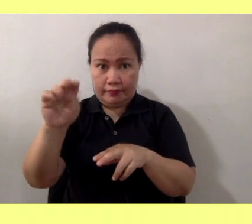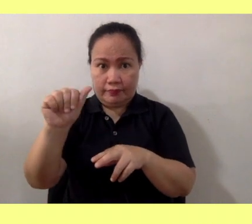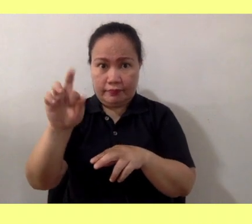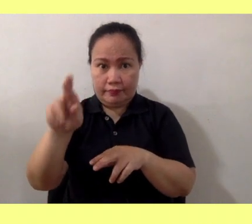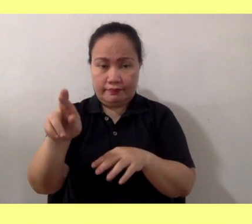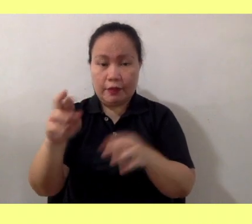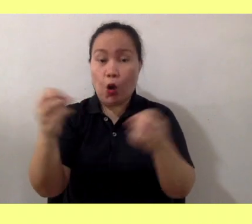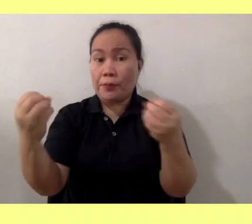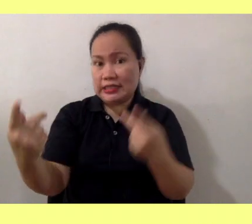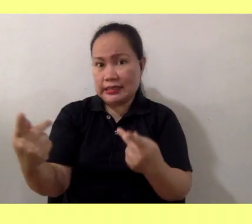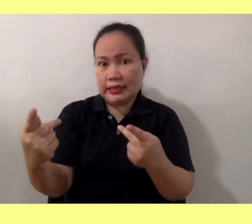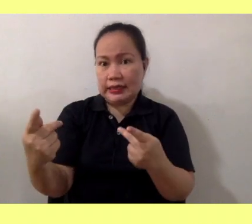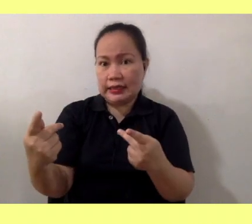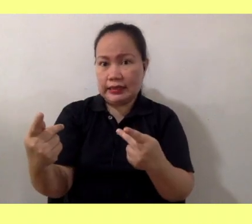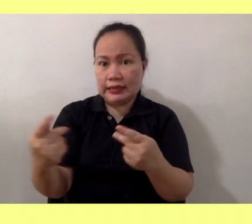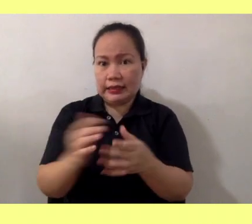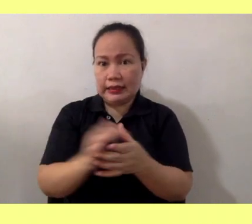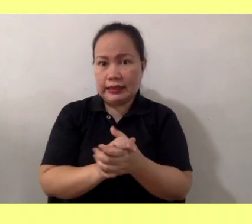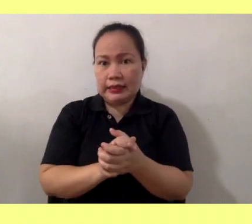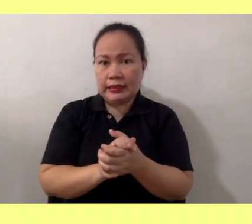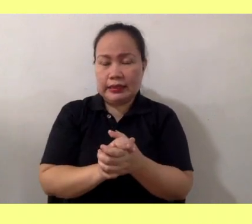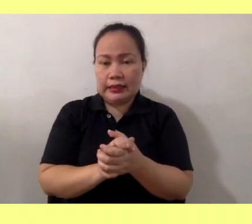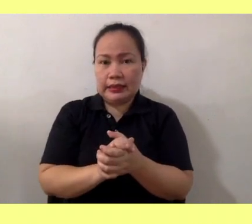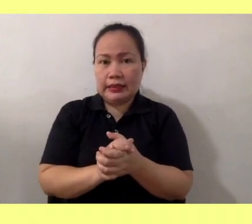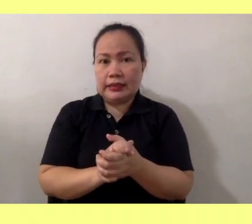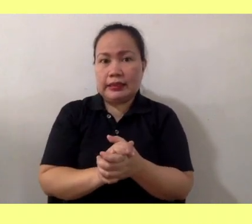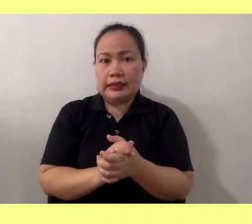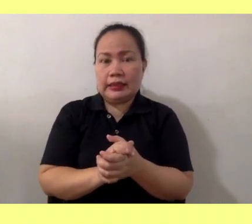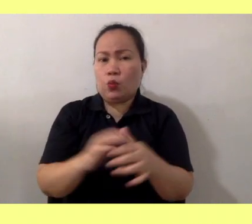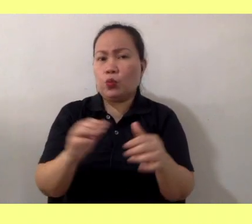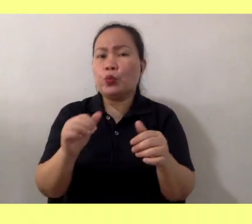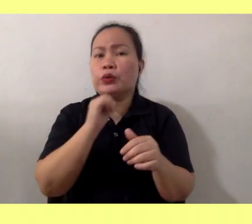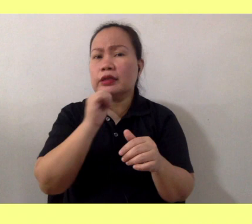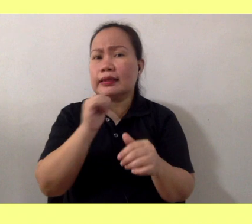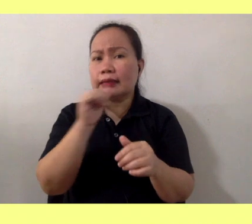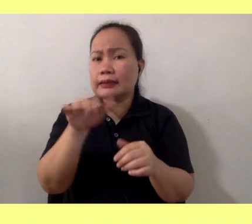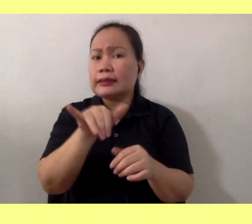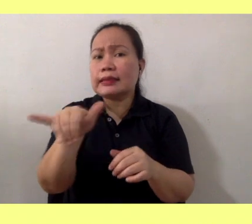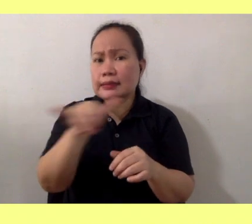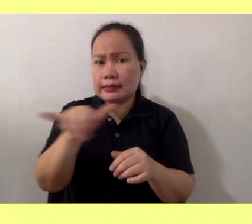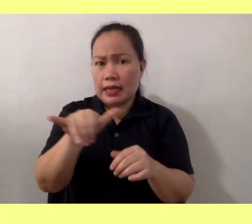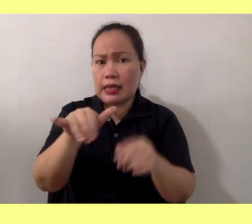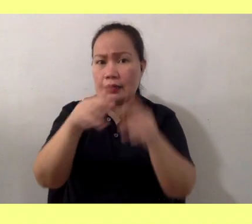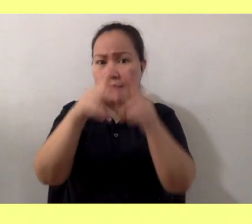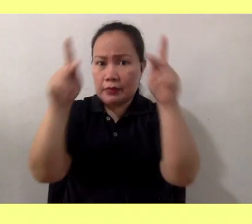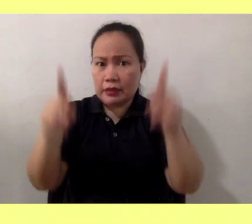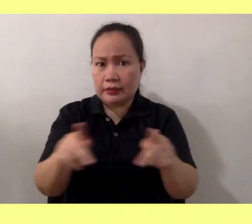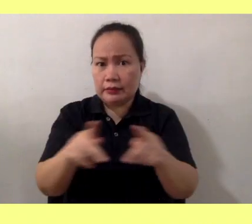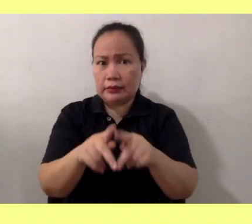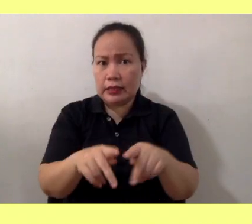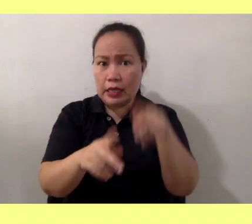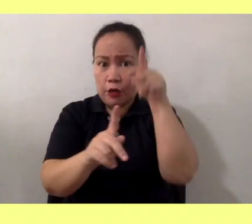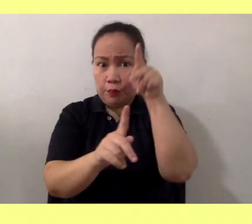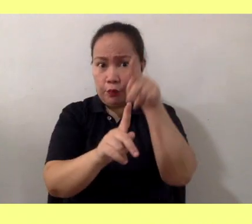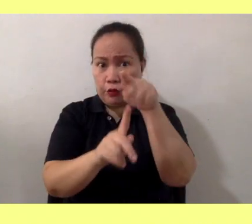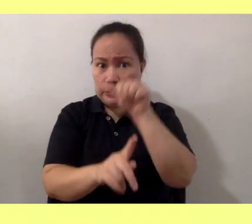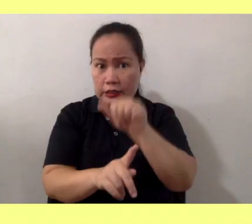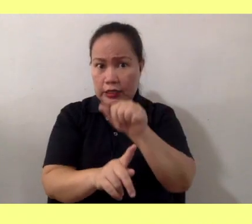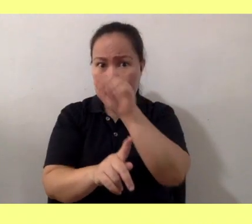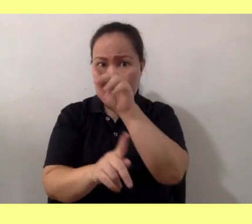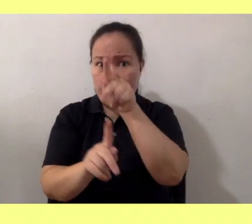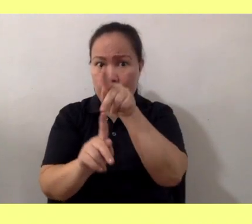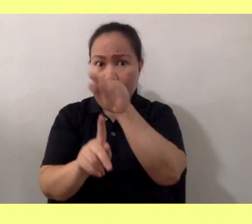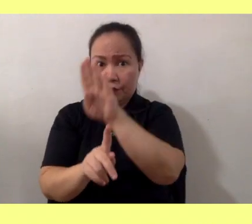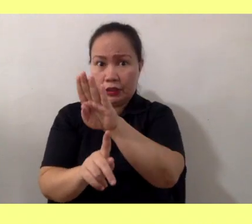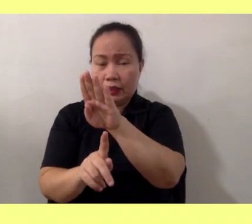points, ito po yung opposite. Okay? So, opposite, ibig sabihin, wala sila sa same plane. So, kagaya nito, si